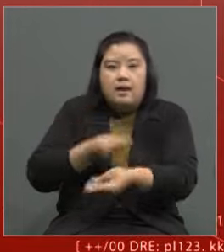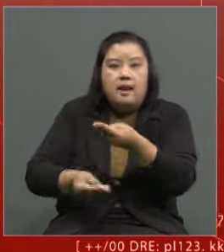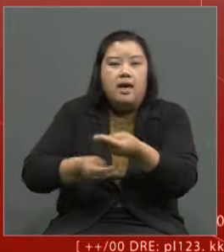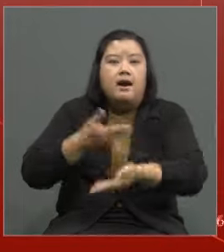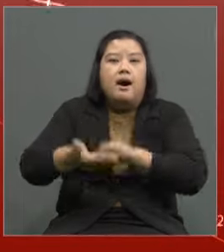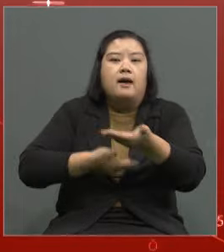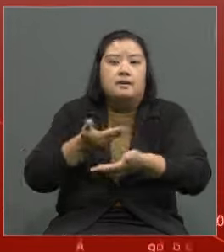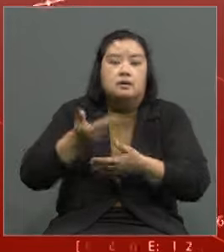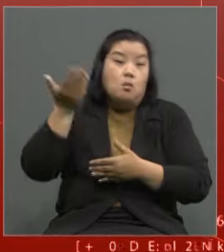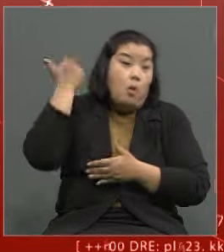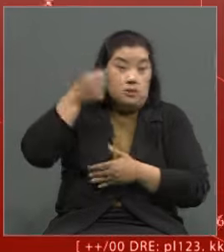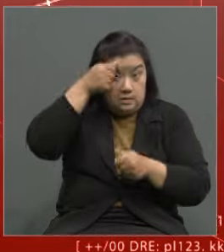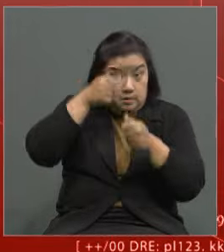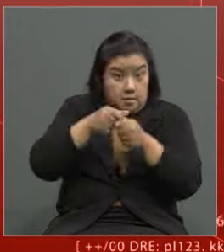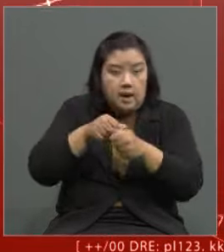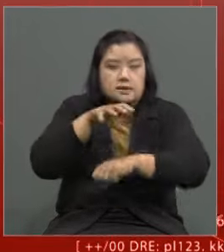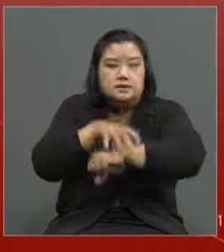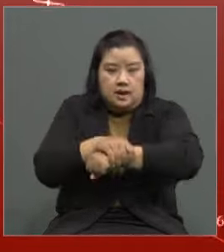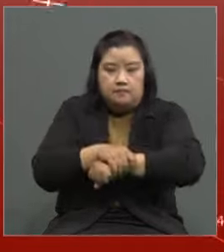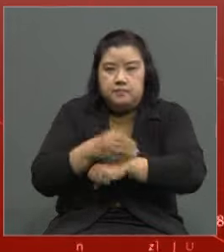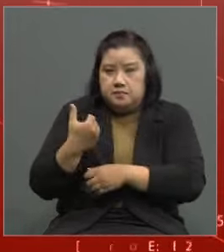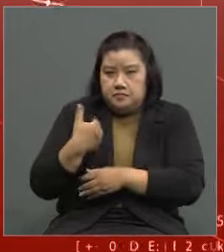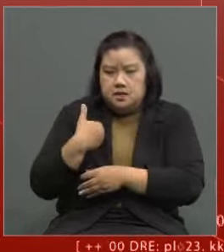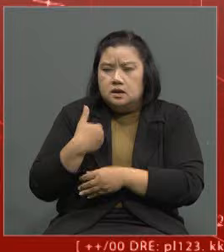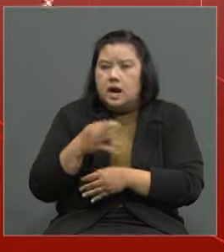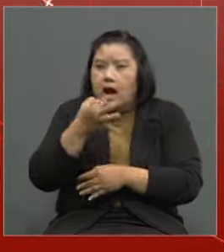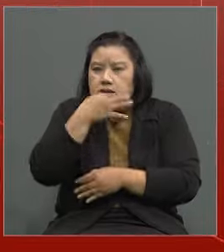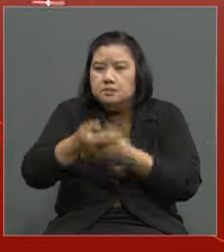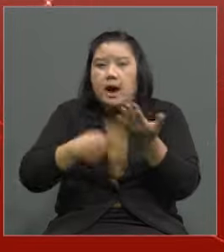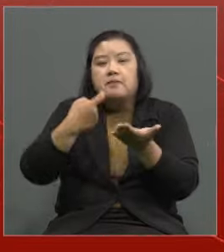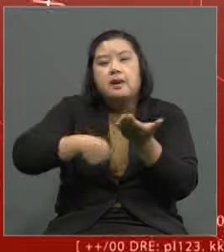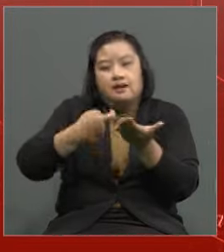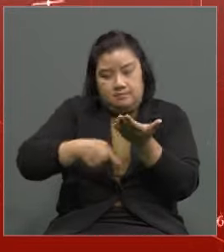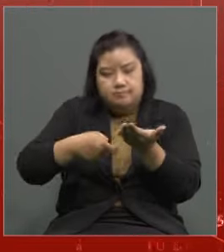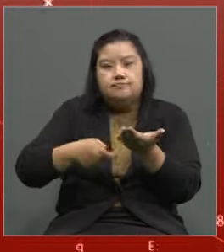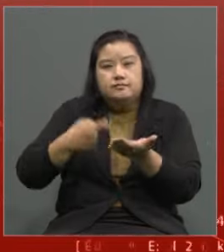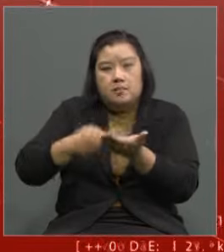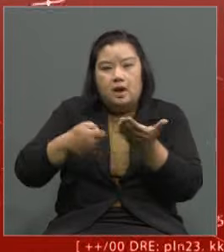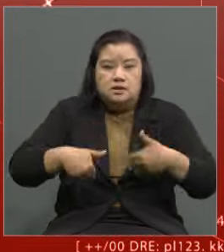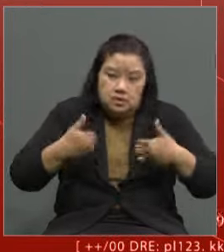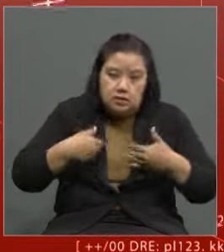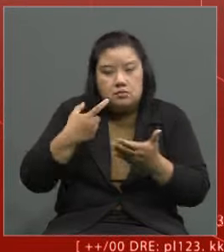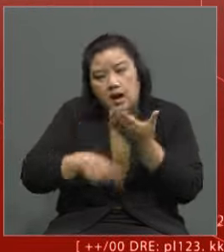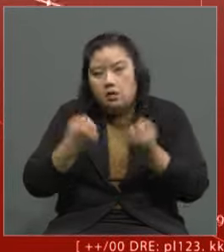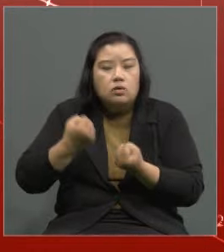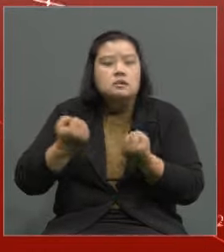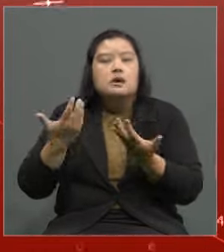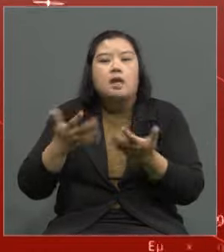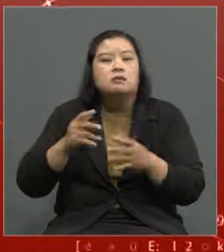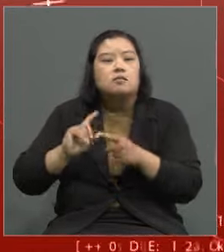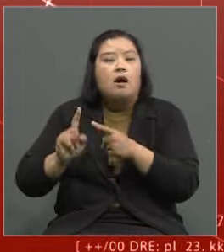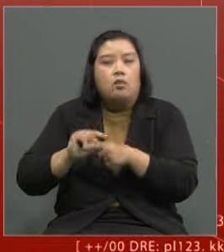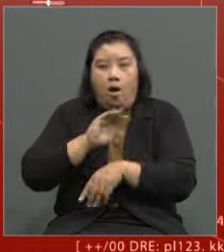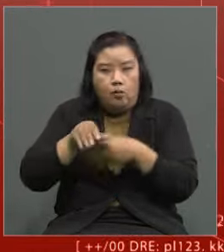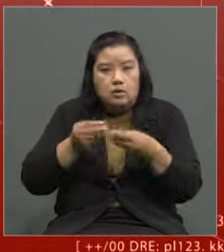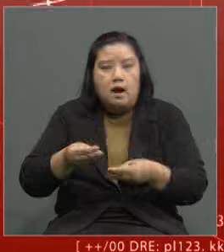ถ้าจำได้ตอนนั้นเคยจับมาซึ่งมันเป็นพวกขายประกันใช่มนายหน้าขายประกันแล้วก็แอบเอาข้อมูลลูกค้าเนี่ยไปขายให้กับ